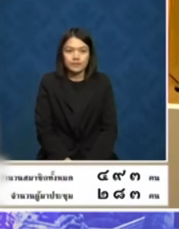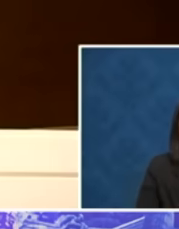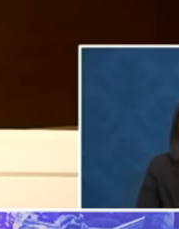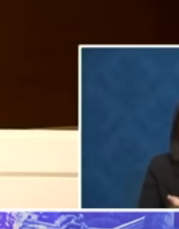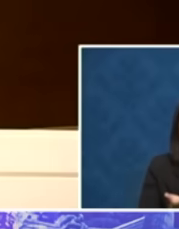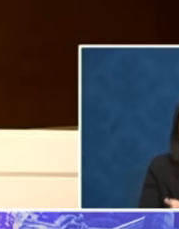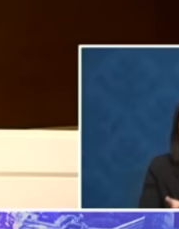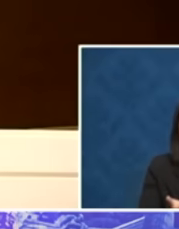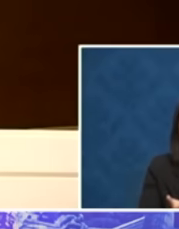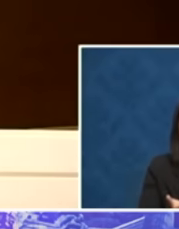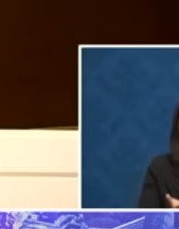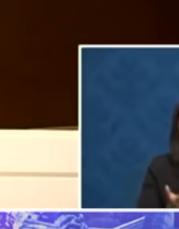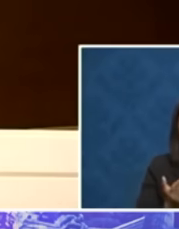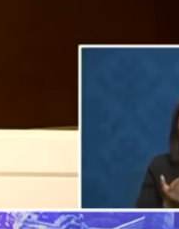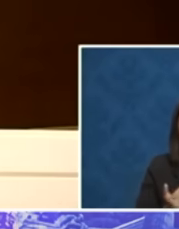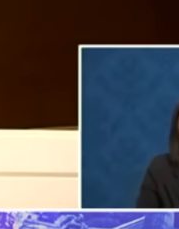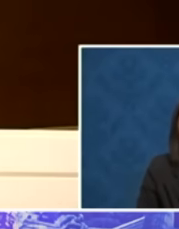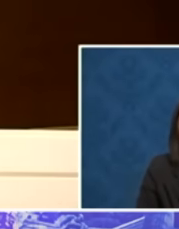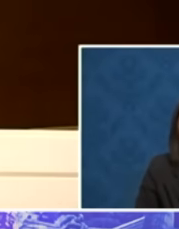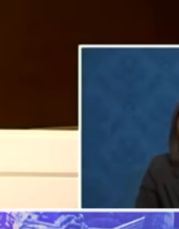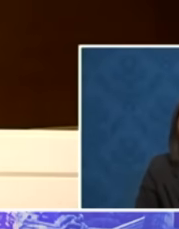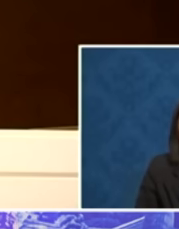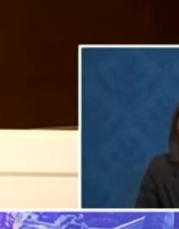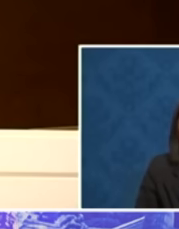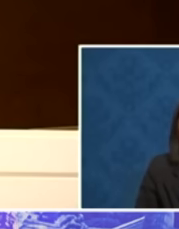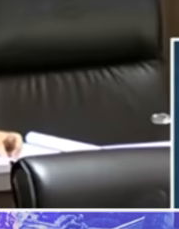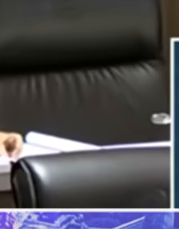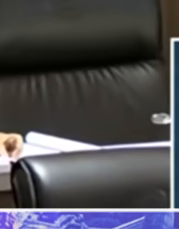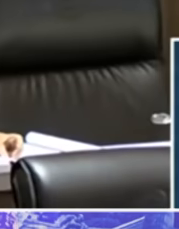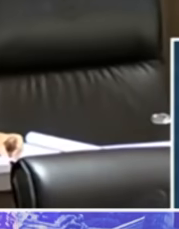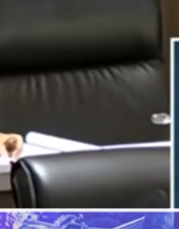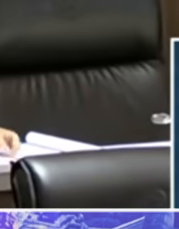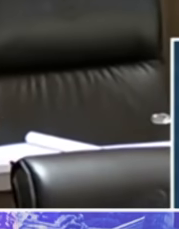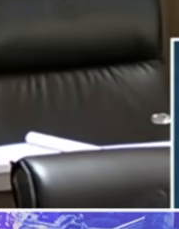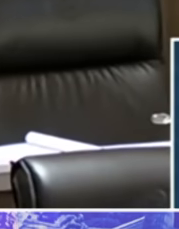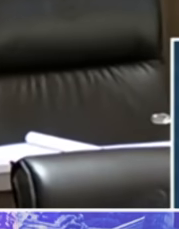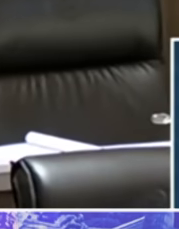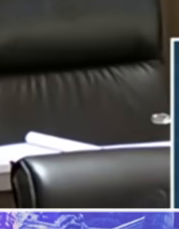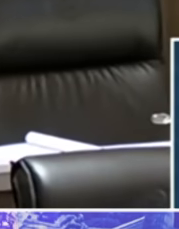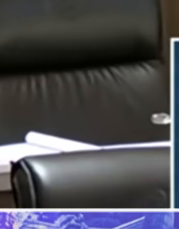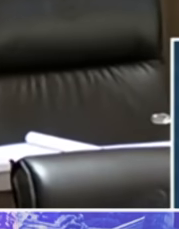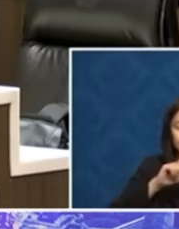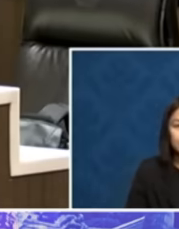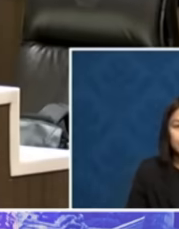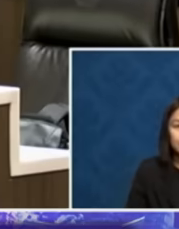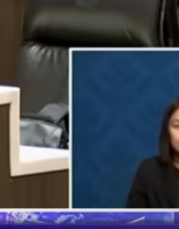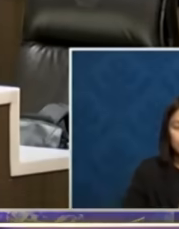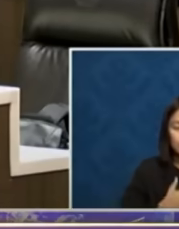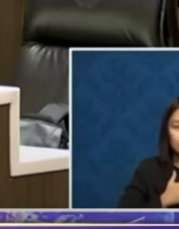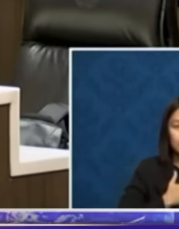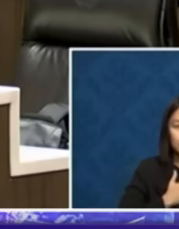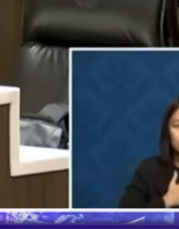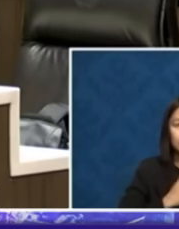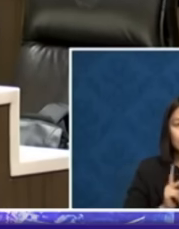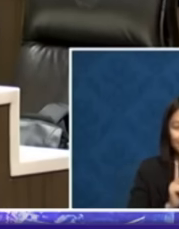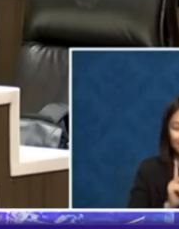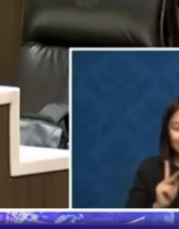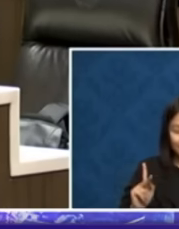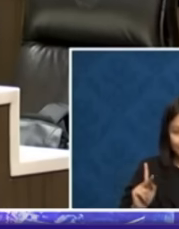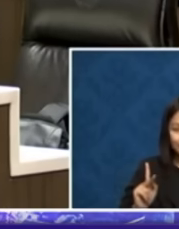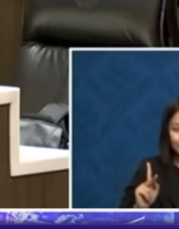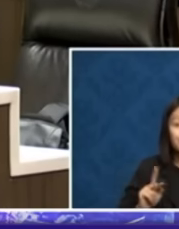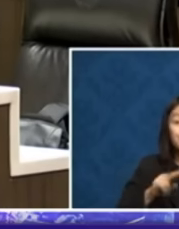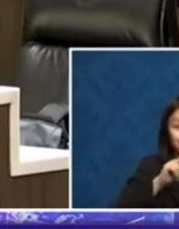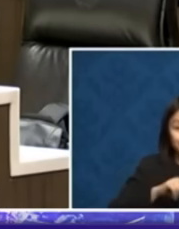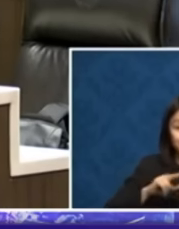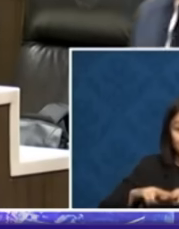ขาในเรื่องของการเศรษฐกิจการคลังประมาณนี้ไฮไลท์อยู่ที่คุณไหมเนี่ยบอกว่าเรื่องงบกลางอันนี้คือมาต